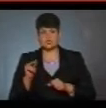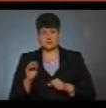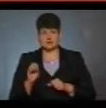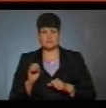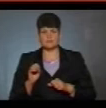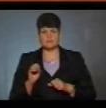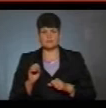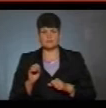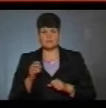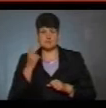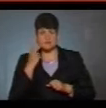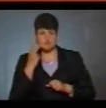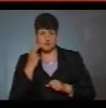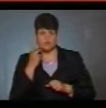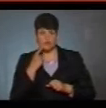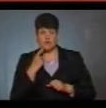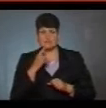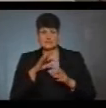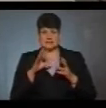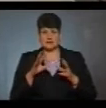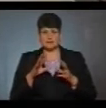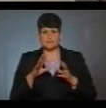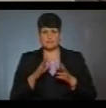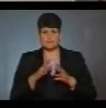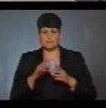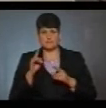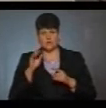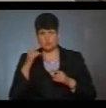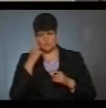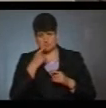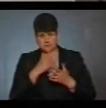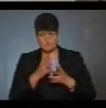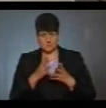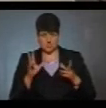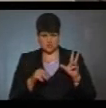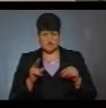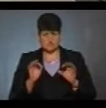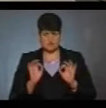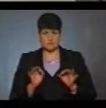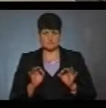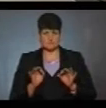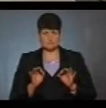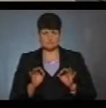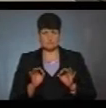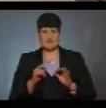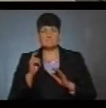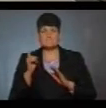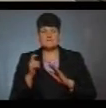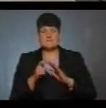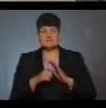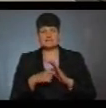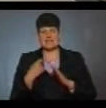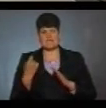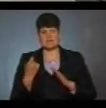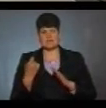більше шансів, враховуючи загальноукраїнський рівень і також наш регіон? На вашу думку? Ну, впізнаваність,